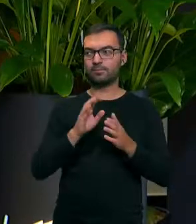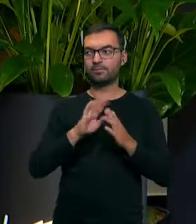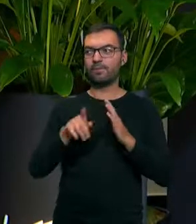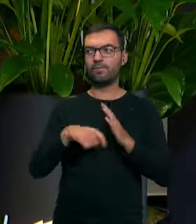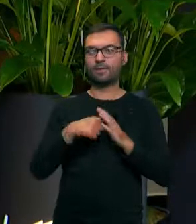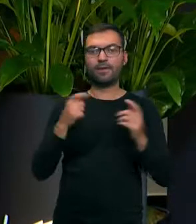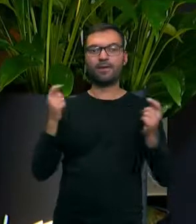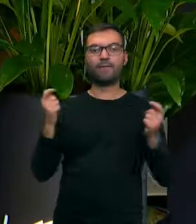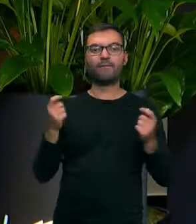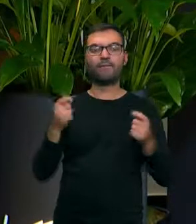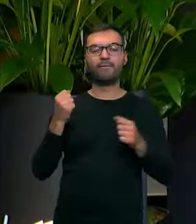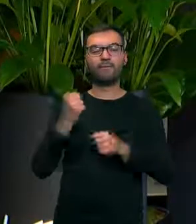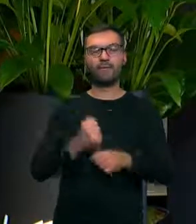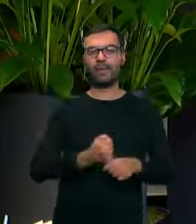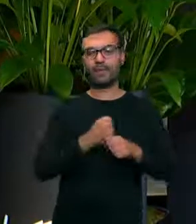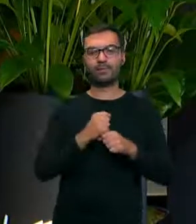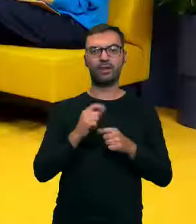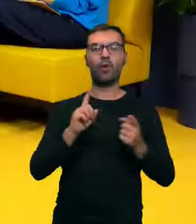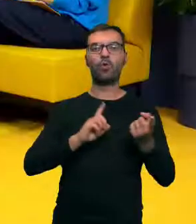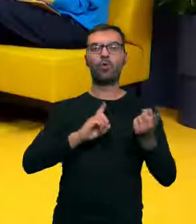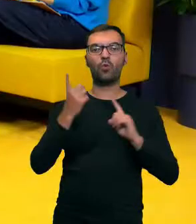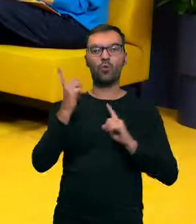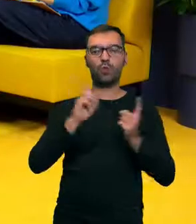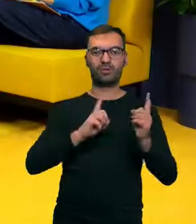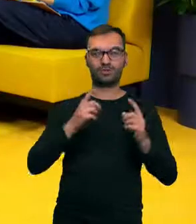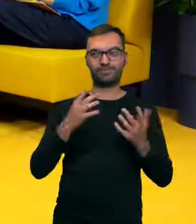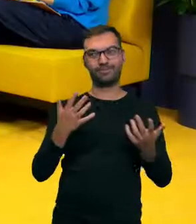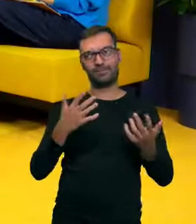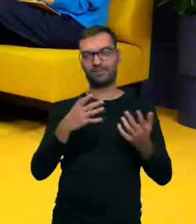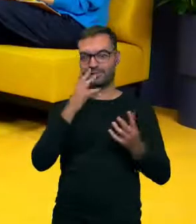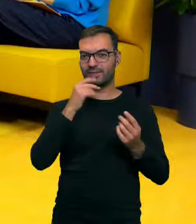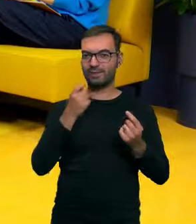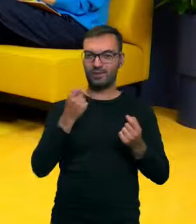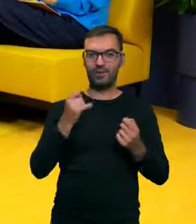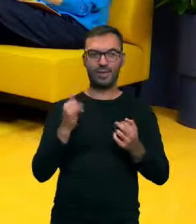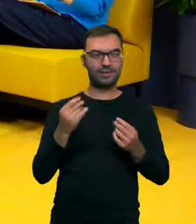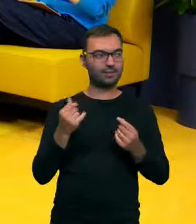festiwalu w Wenecji, kukły, bo to rzeczywiście trochę takim zalatuje